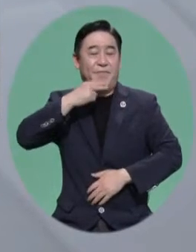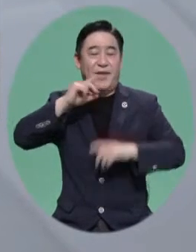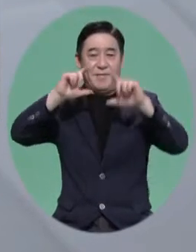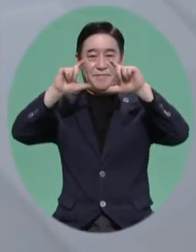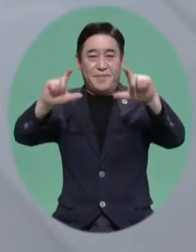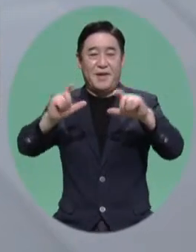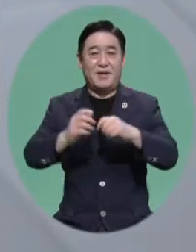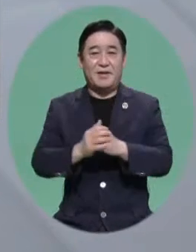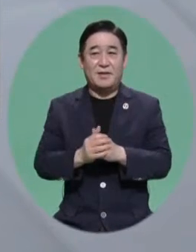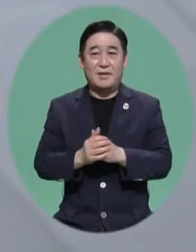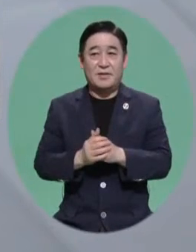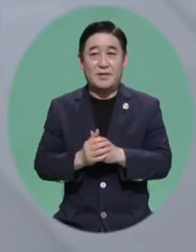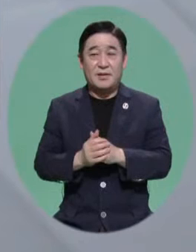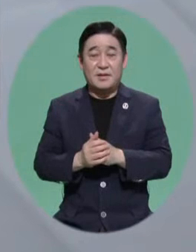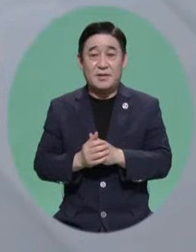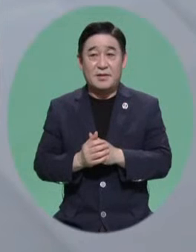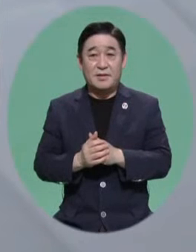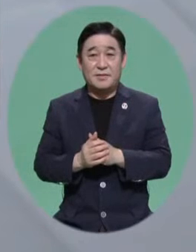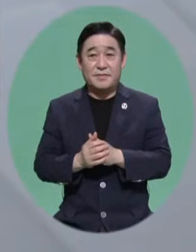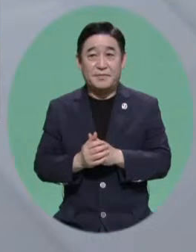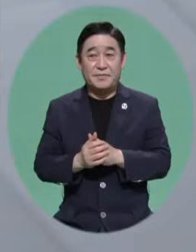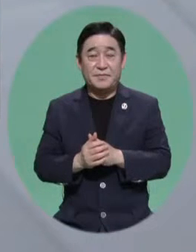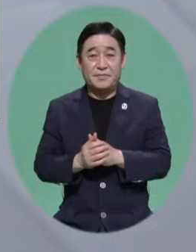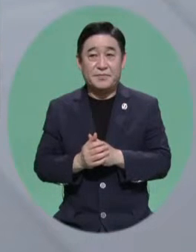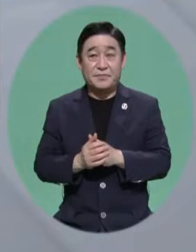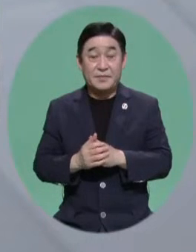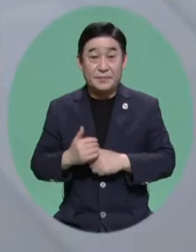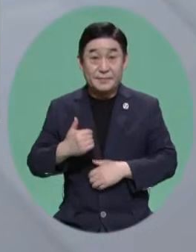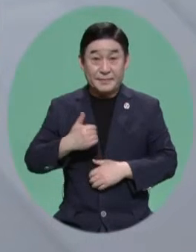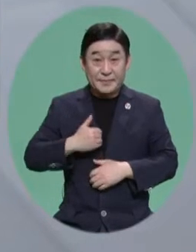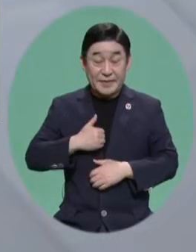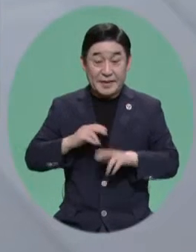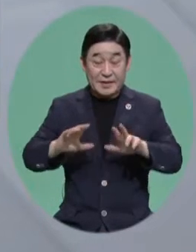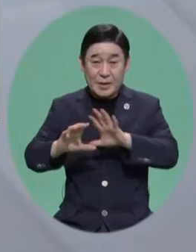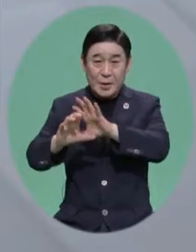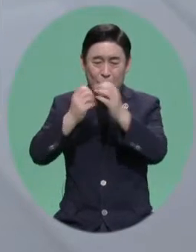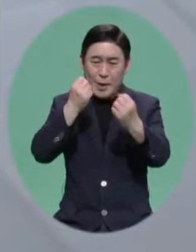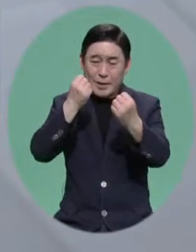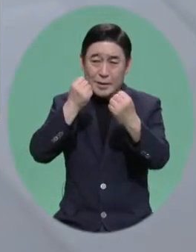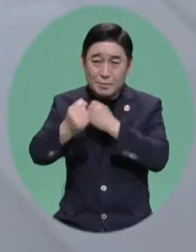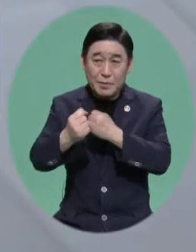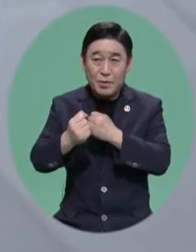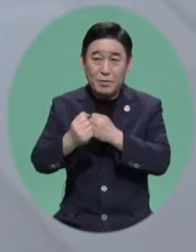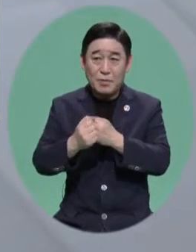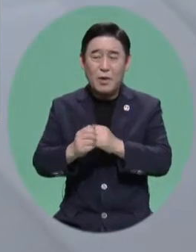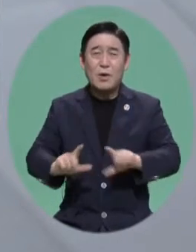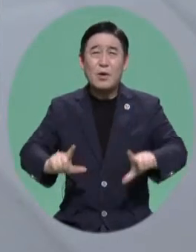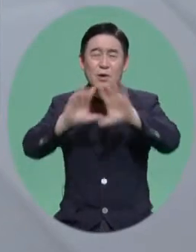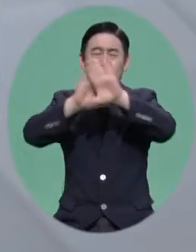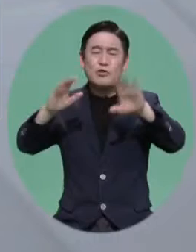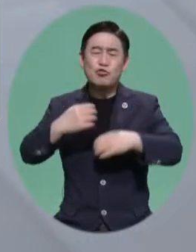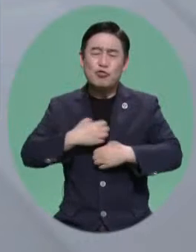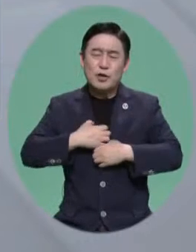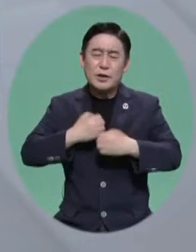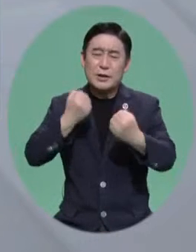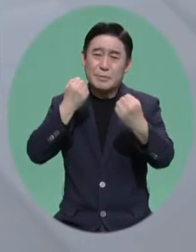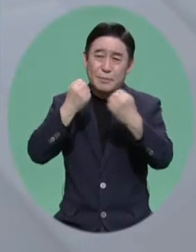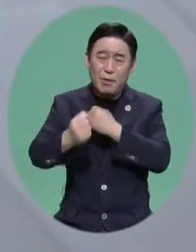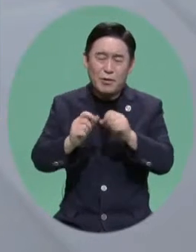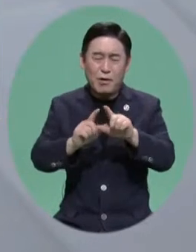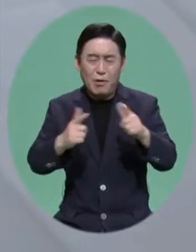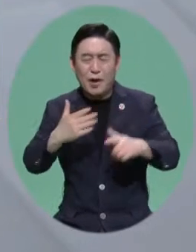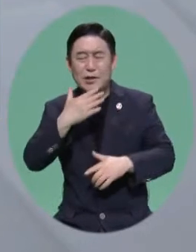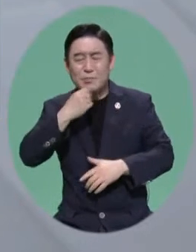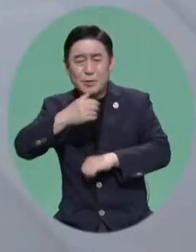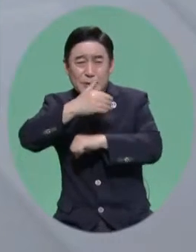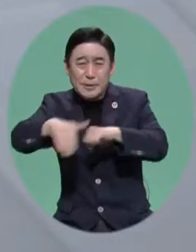말씀드립니다 그러니까 이제 제가 어 지금 그러나 극복해야 되고 기획이 극복해야 되고 불평등 해야되고 또 만 복제